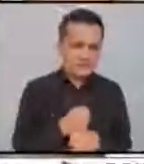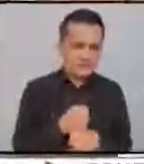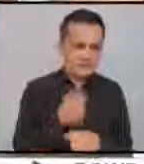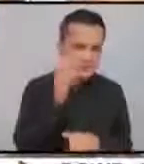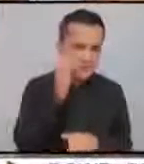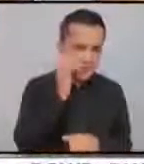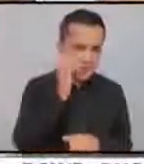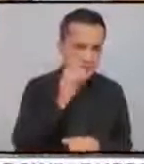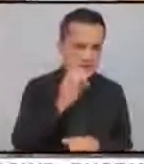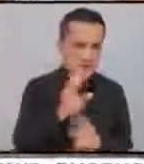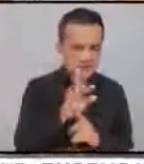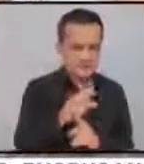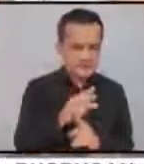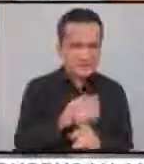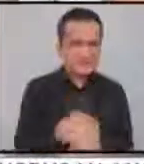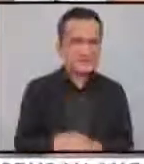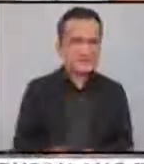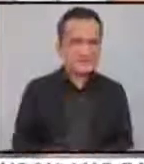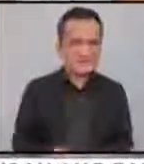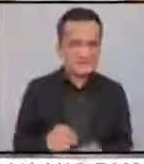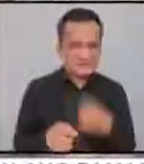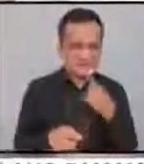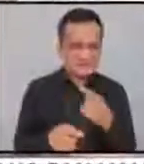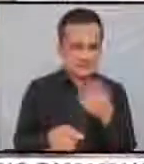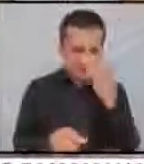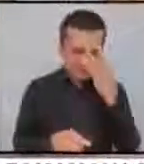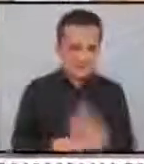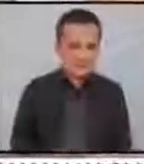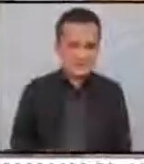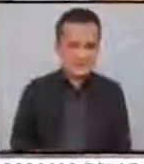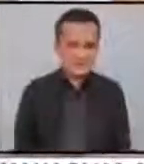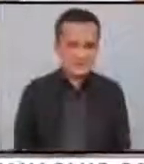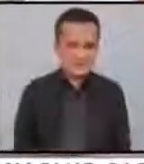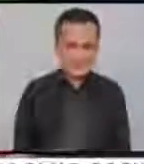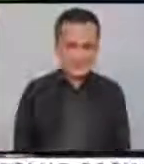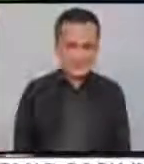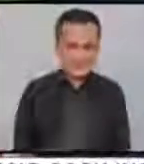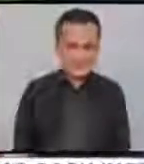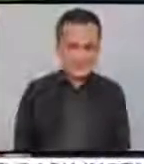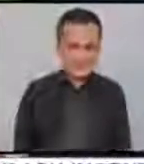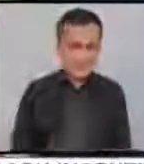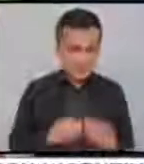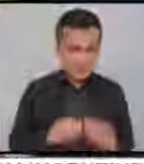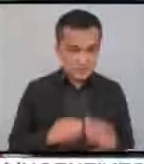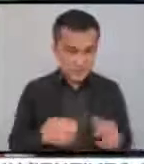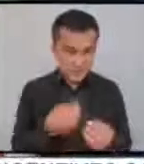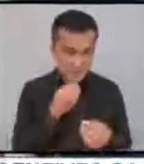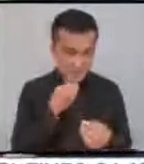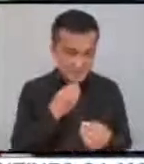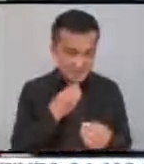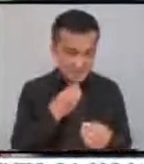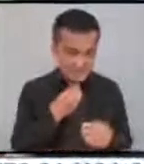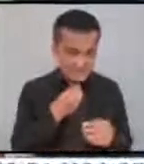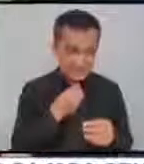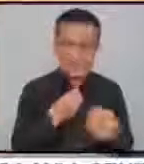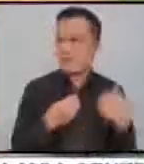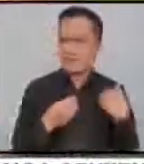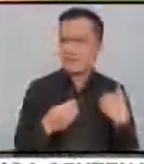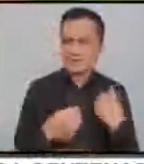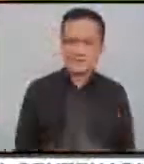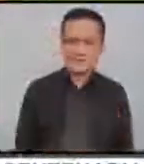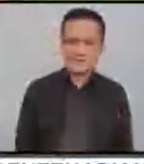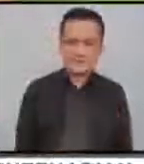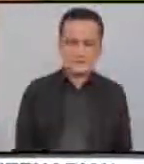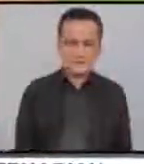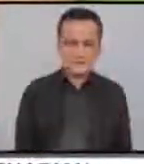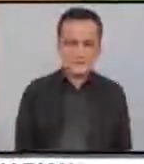ng daddy ko na Candy Candles. May case na ba na sinubo at tinikman to ng mga bata? Wala na ba po? Kasi may edible instruction. Ba to? Hindi. Kasi